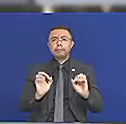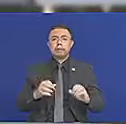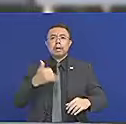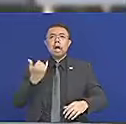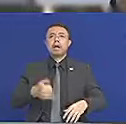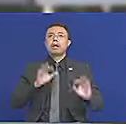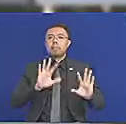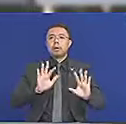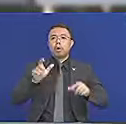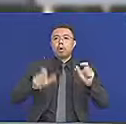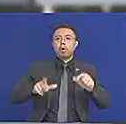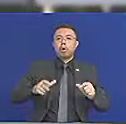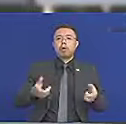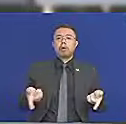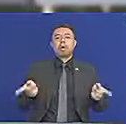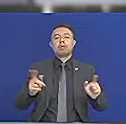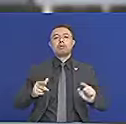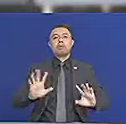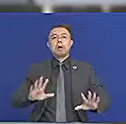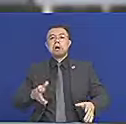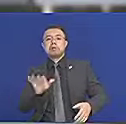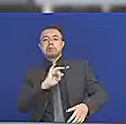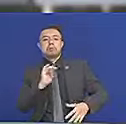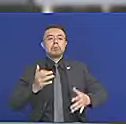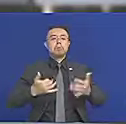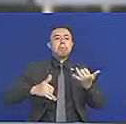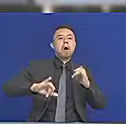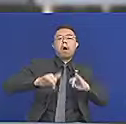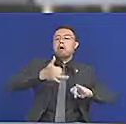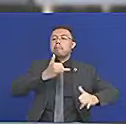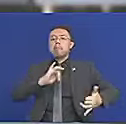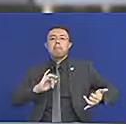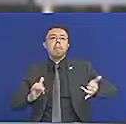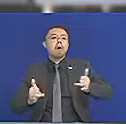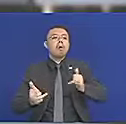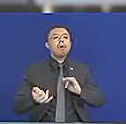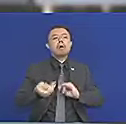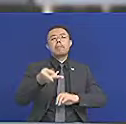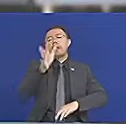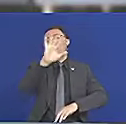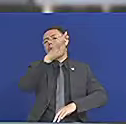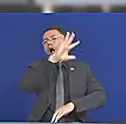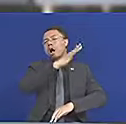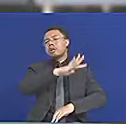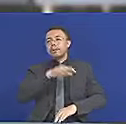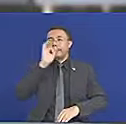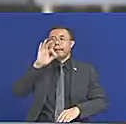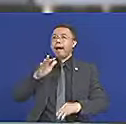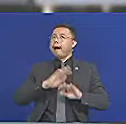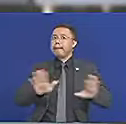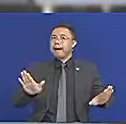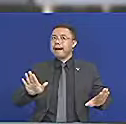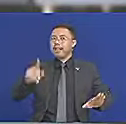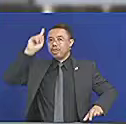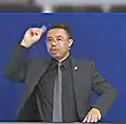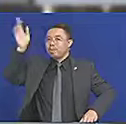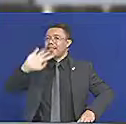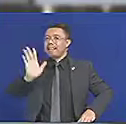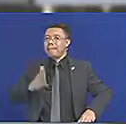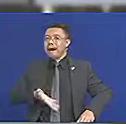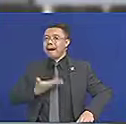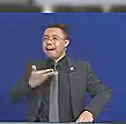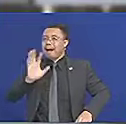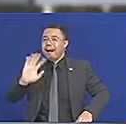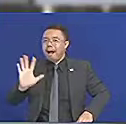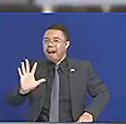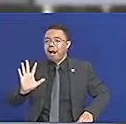Makanya orang makin menjadi-jadi ya, makin menjadi-jadi. Aman kok. Akhirnya